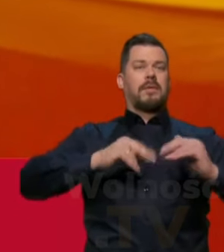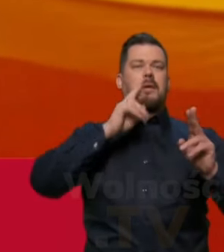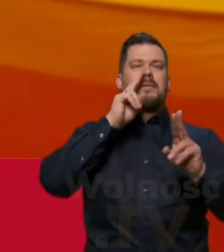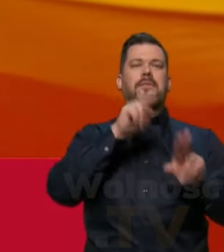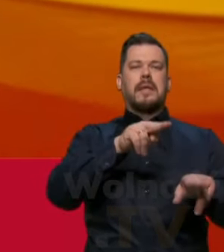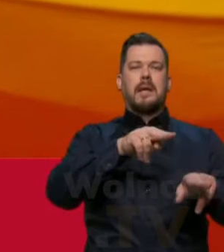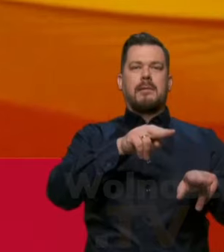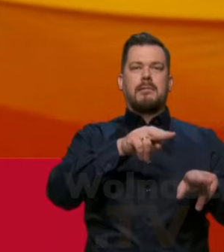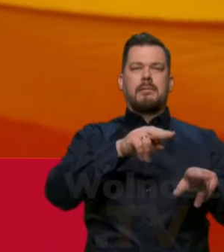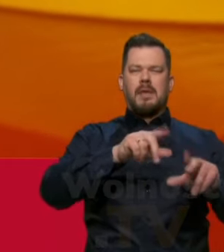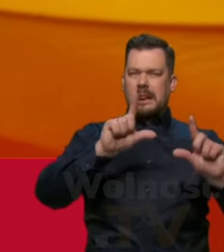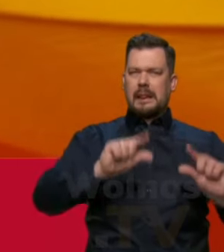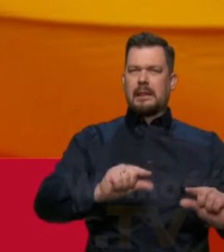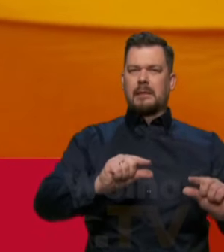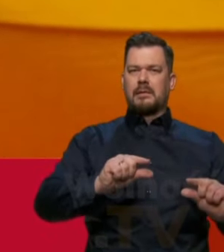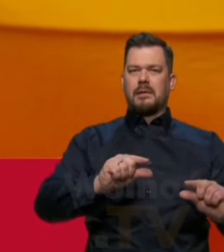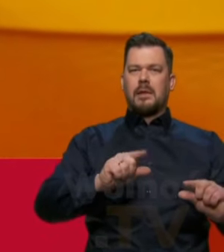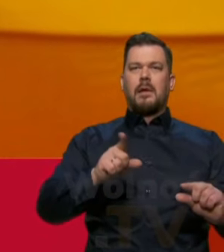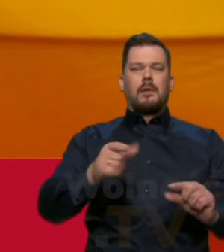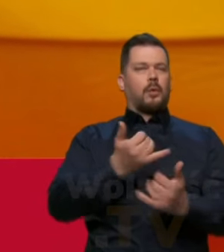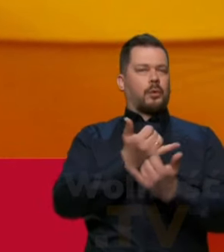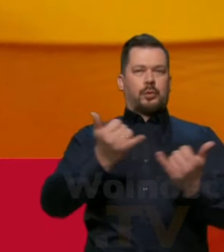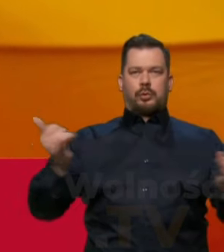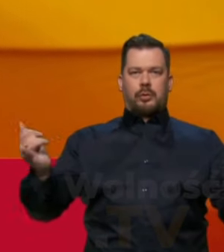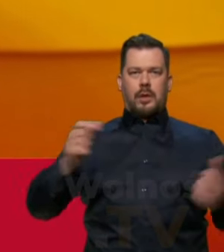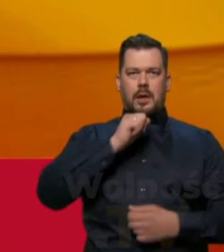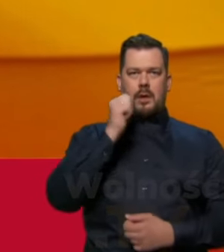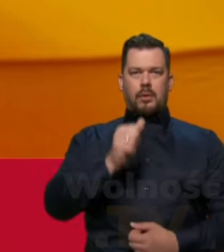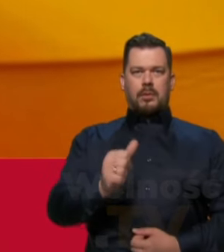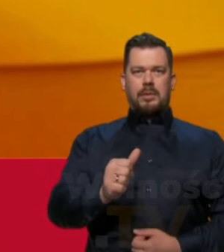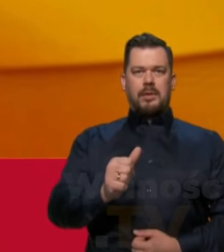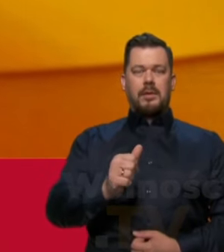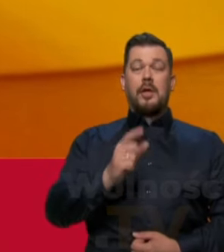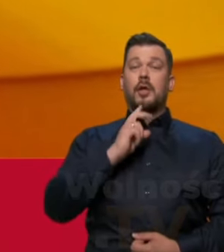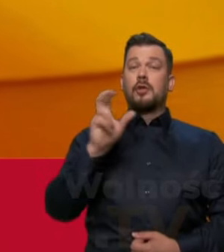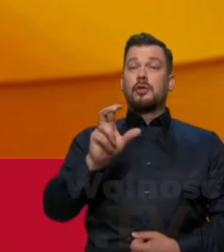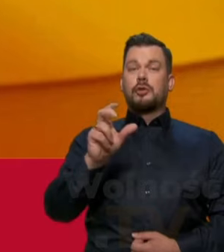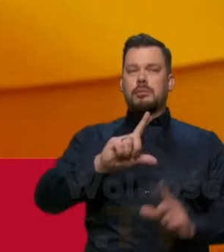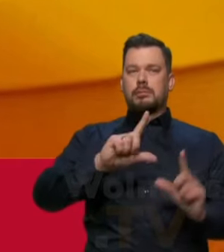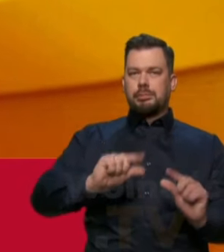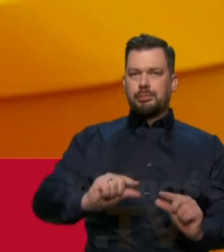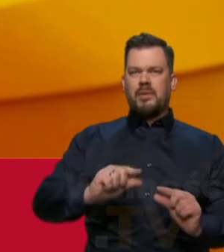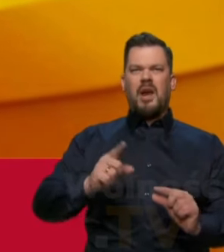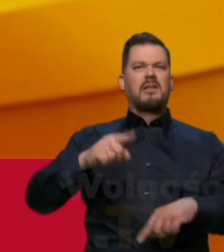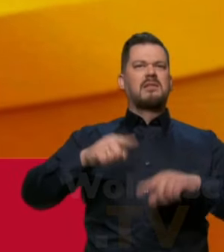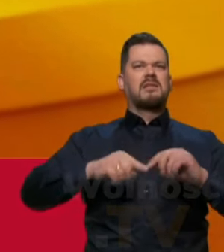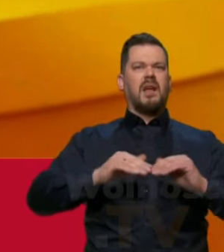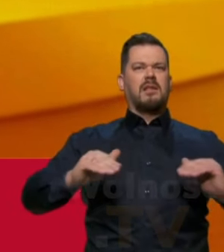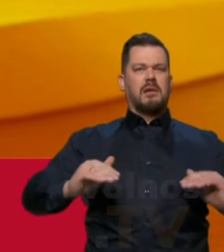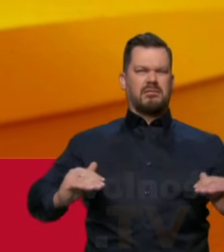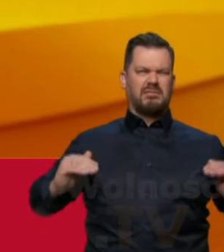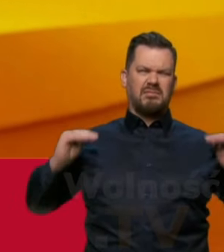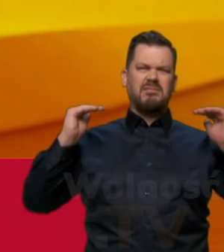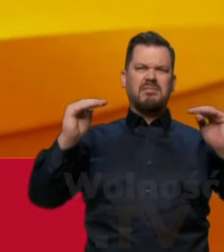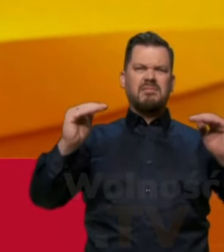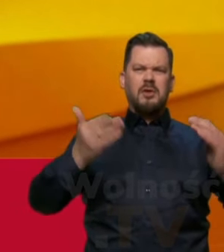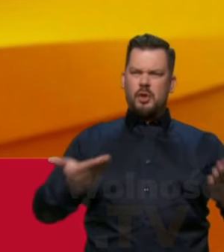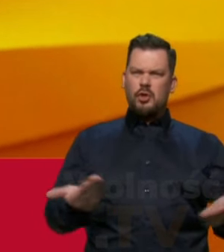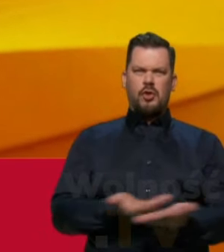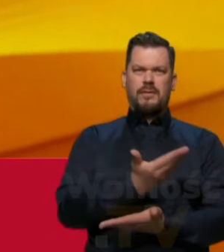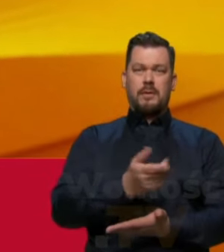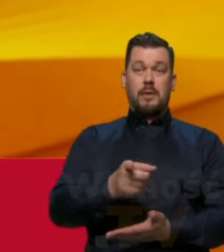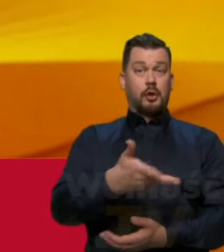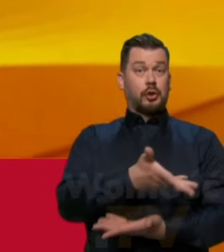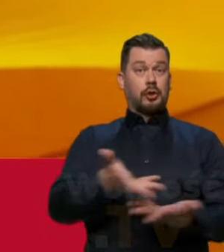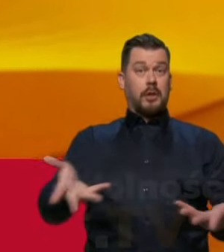wynajem, takich, jakie znamy z wielkich europejskich stolic, o niskim czynszu i wysokim standardzie. To będą nowe osiedla na gruntach, które